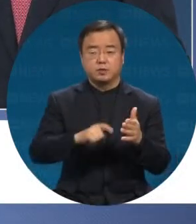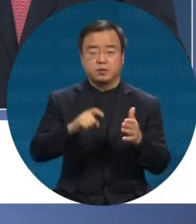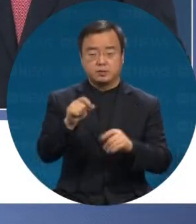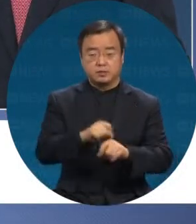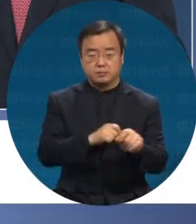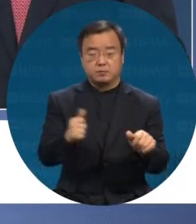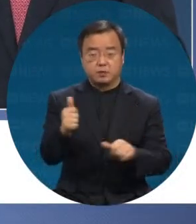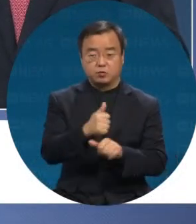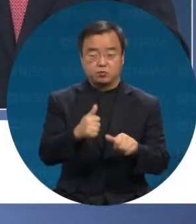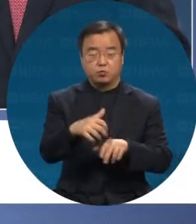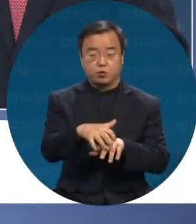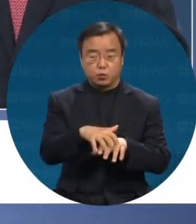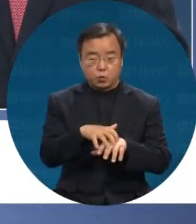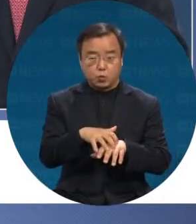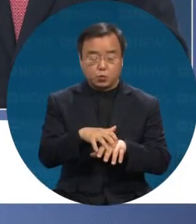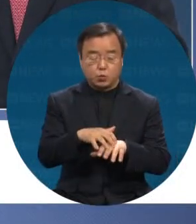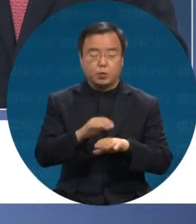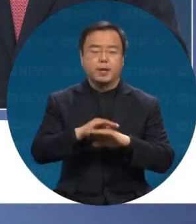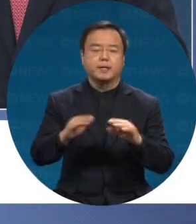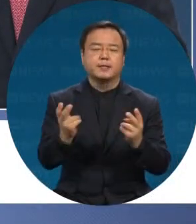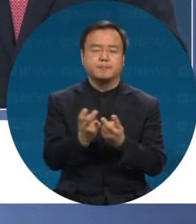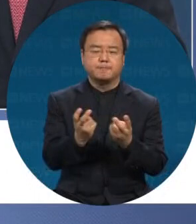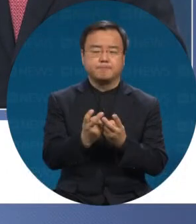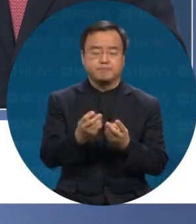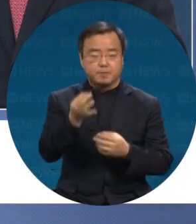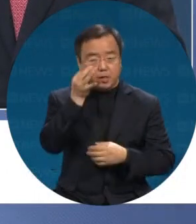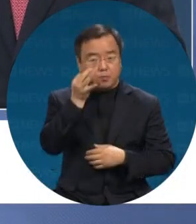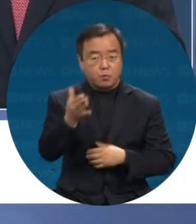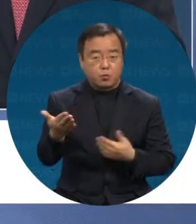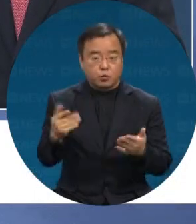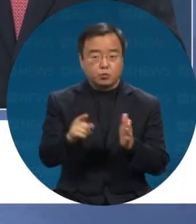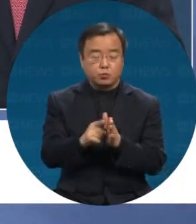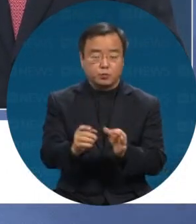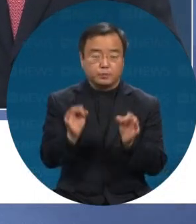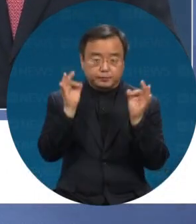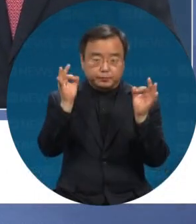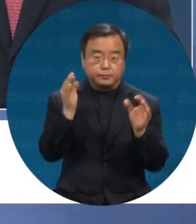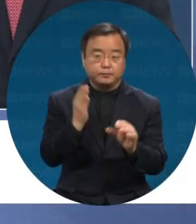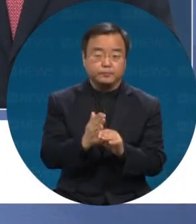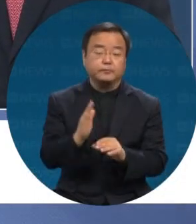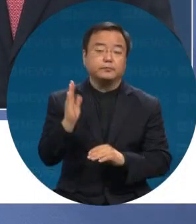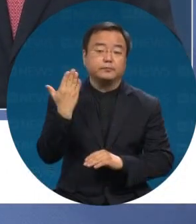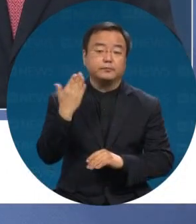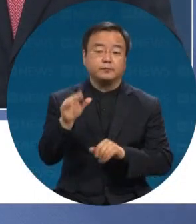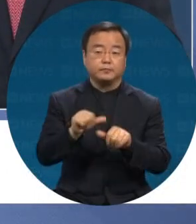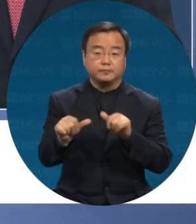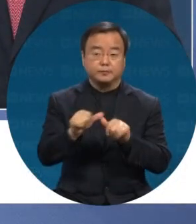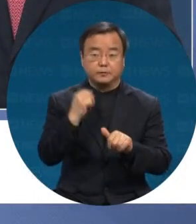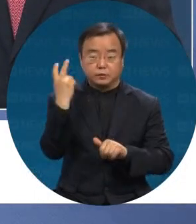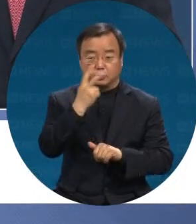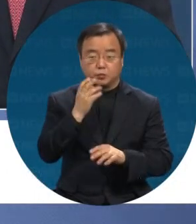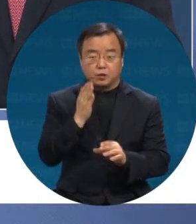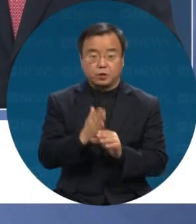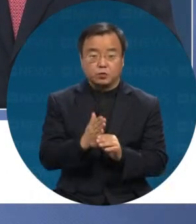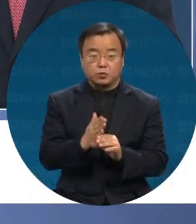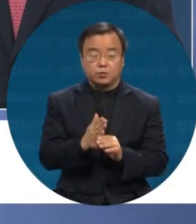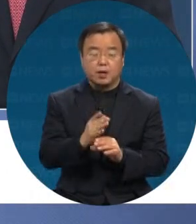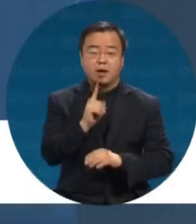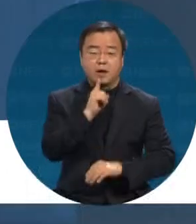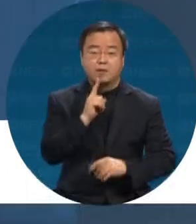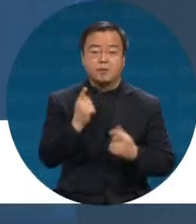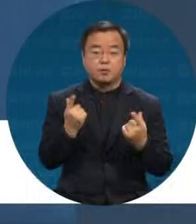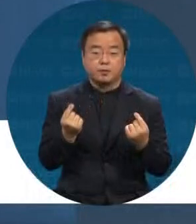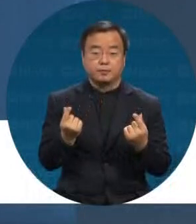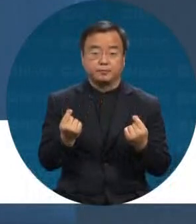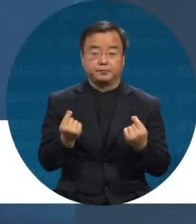대안을 제시하기 위해서 노력하고 있다는 말씀을 드리고요 최근 여론조사에서도 말씀드린 것처럼